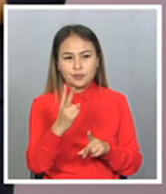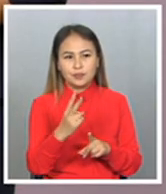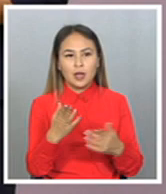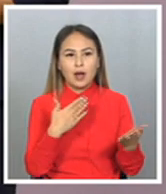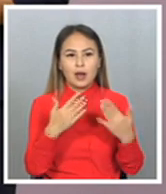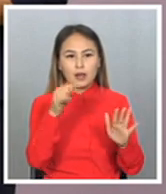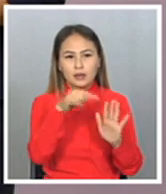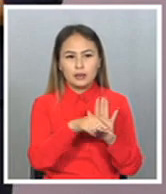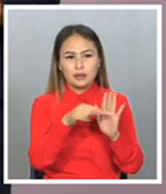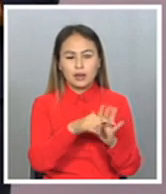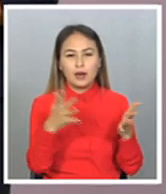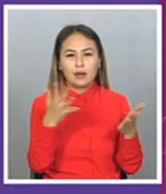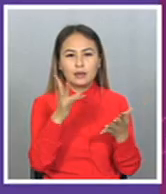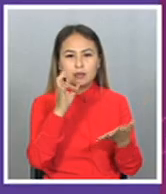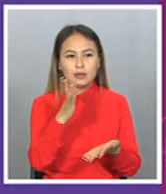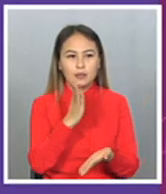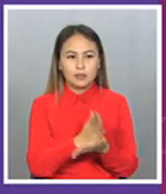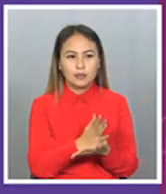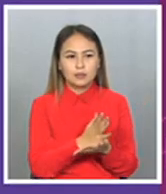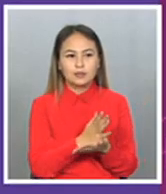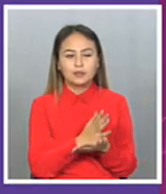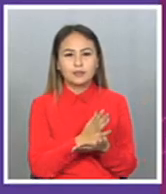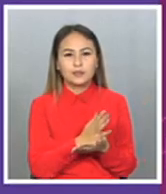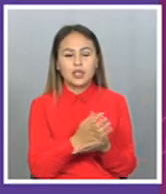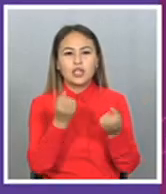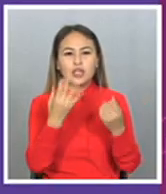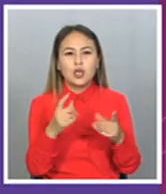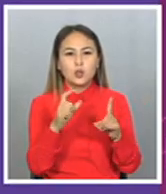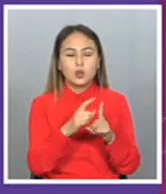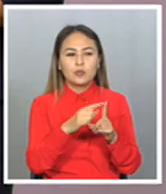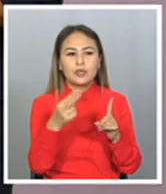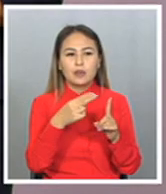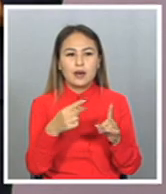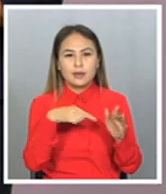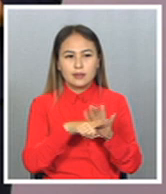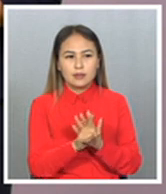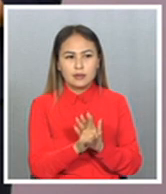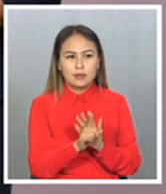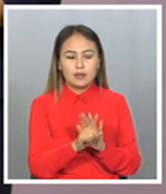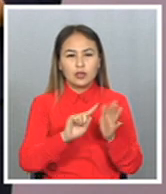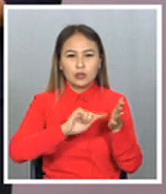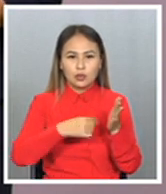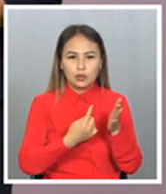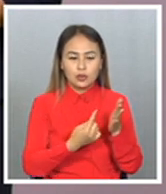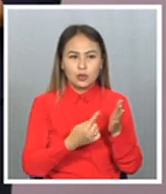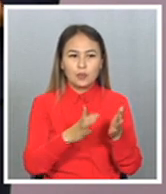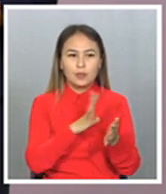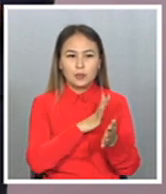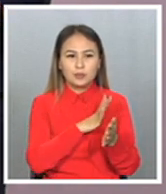Араларына қандай тыныс белгісі қойылды? Жай сөйлемдерің арасына өтір